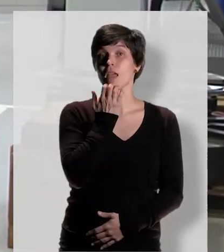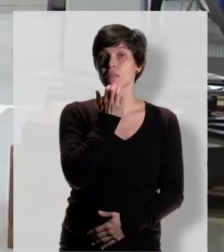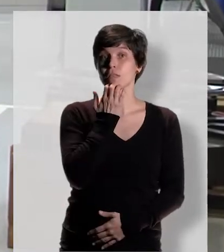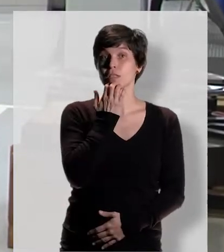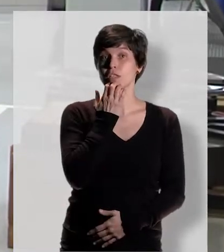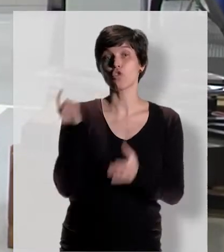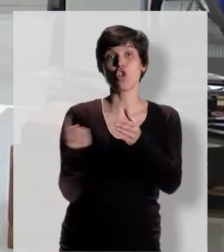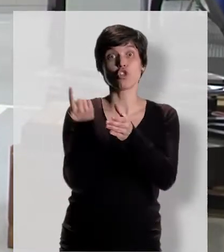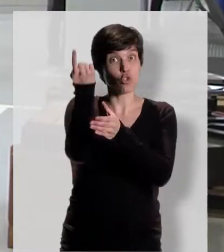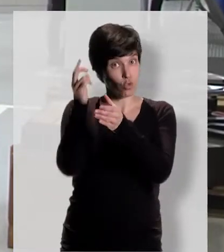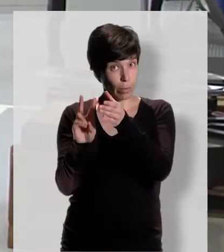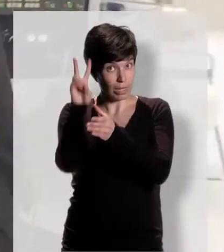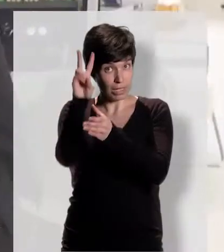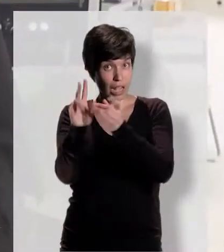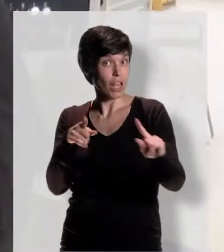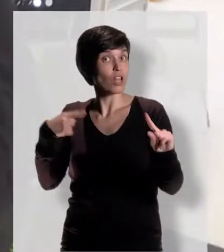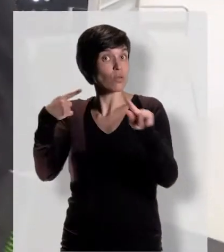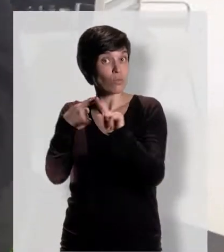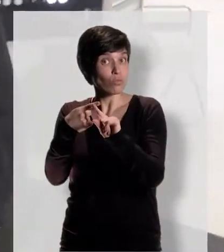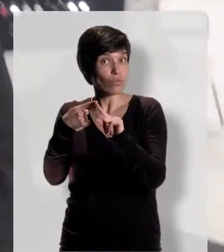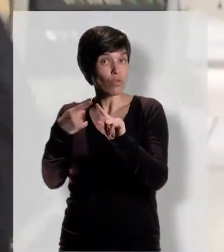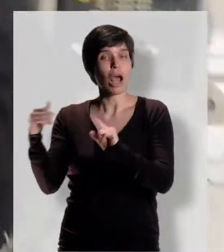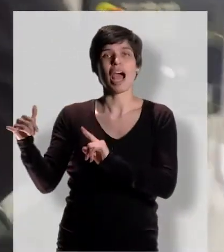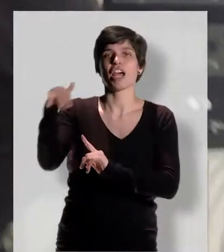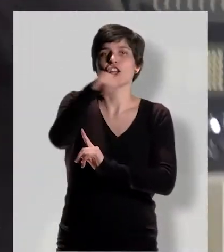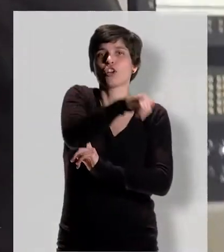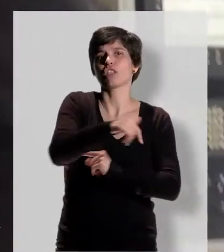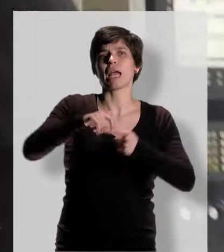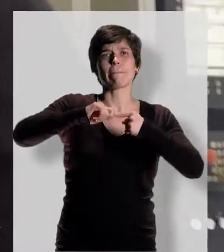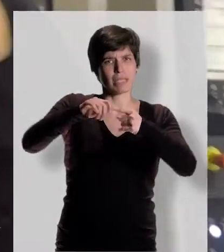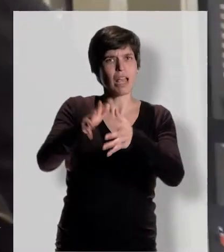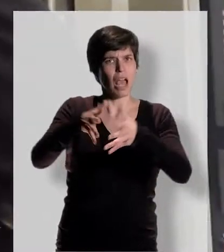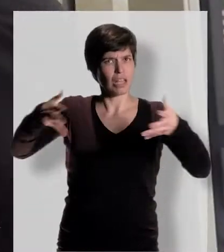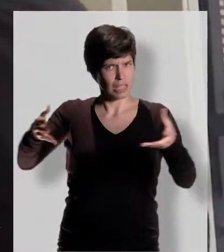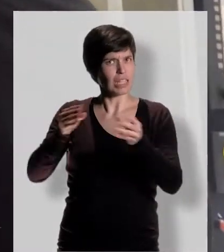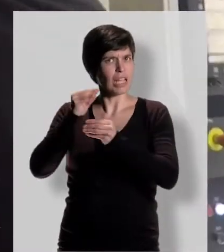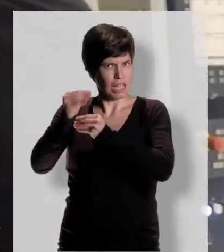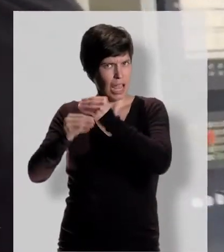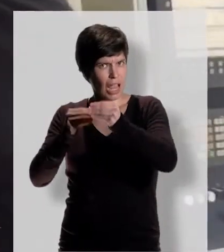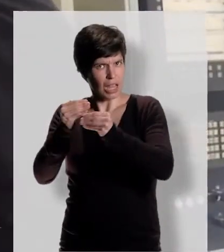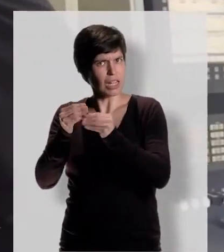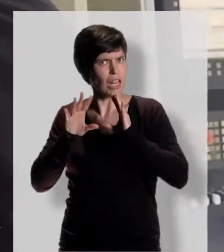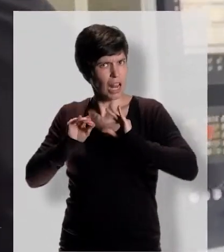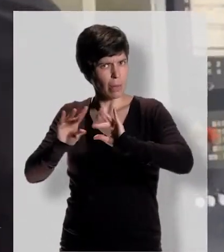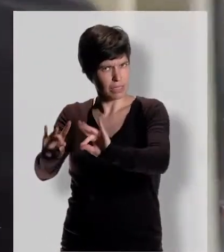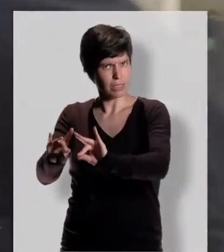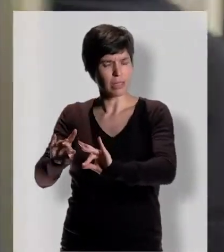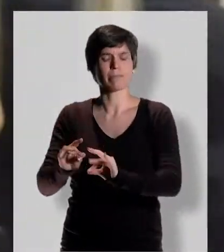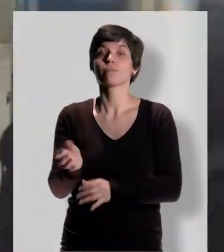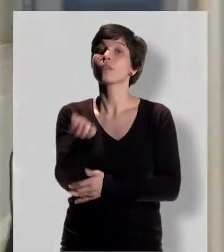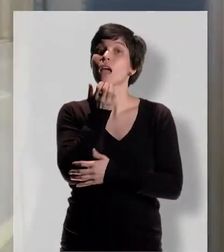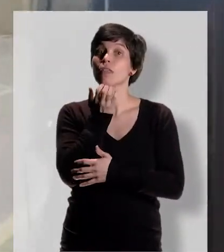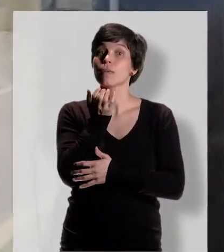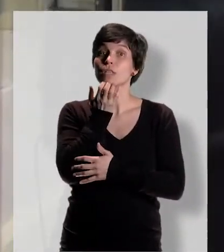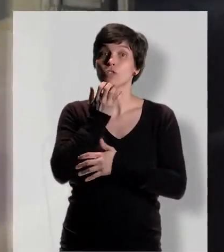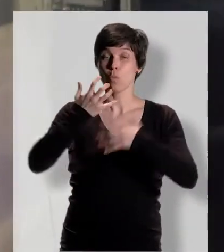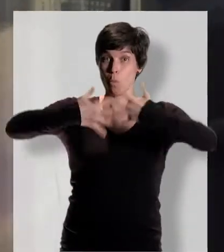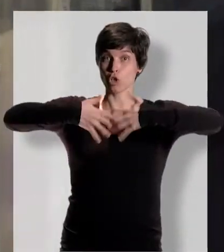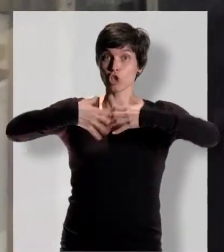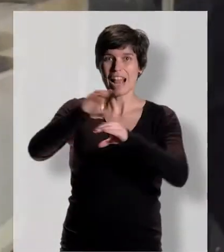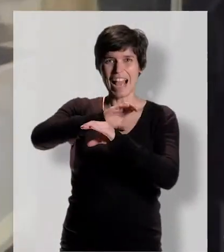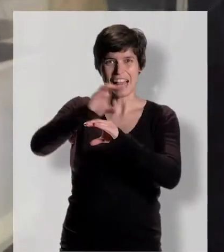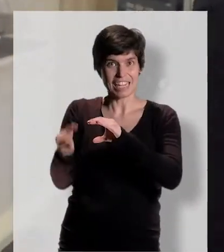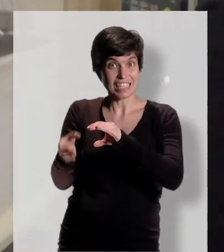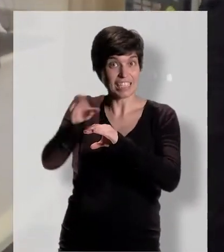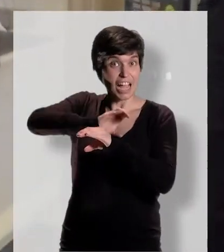Tornu vertikala adibidez, pieza aeronautiko handiak torneatzeko erabiltzen da. Esaterako, motorraren